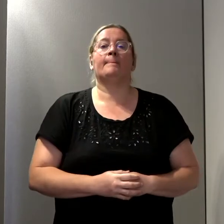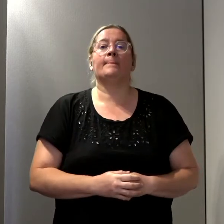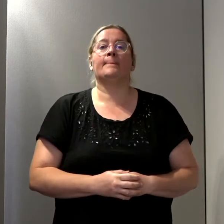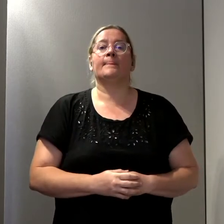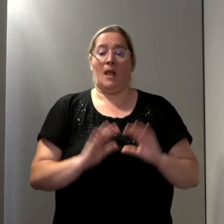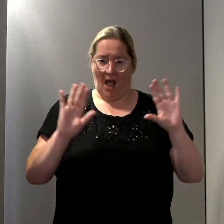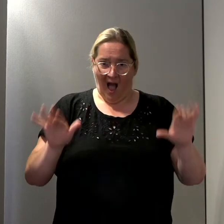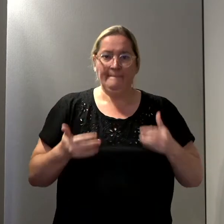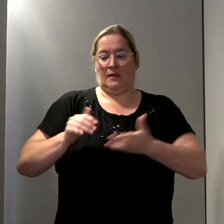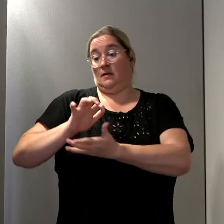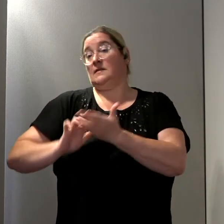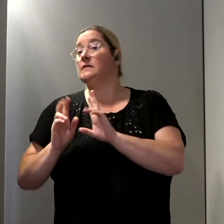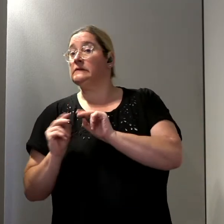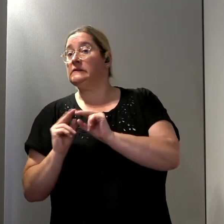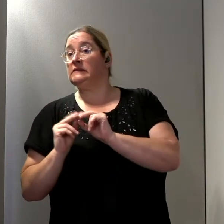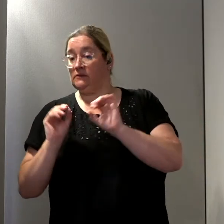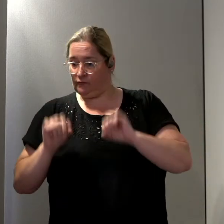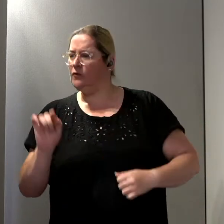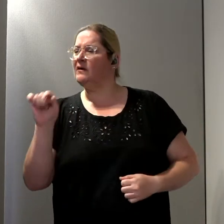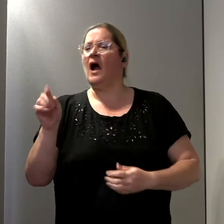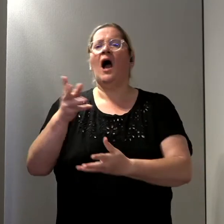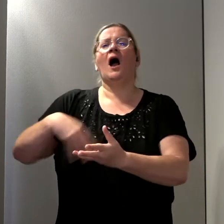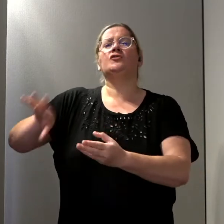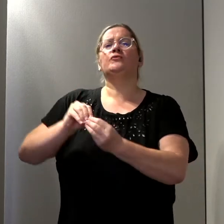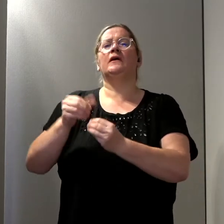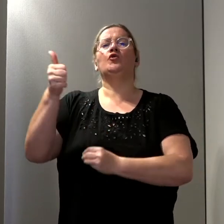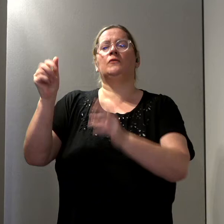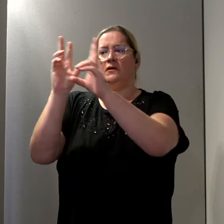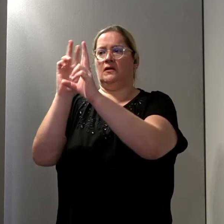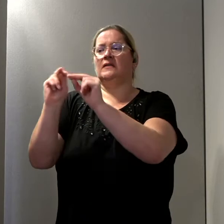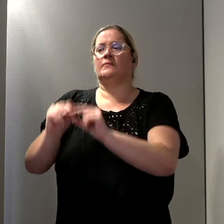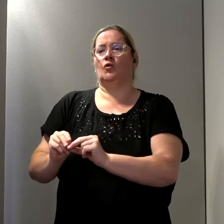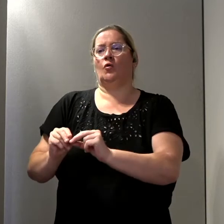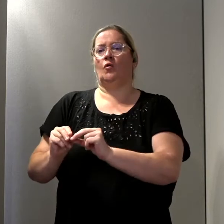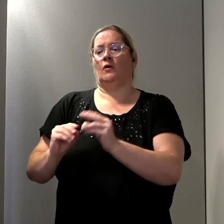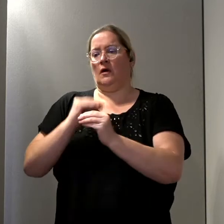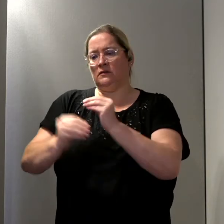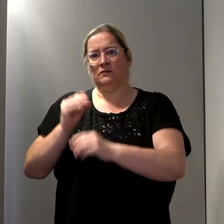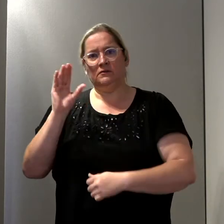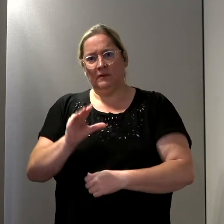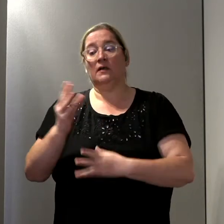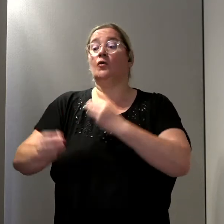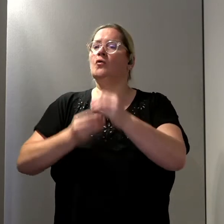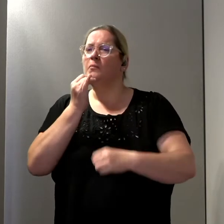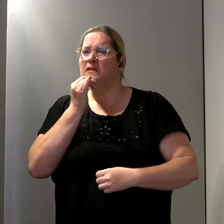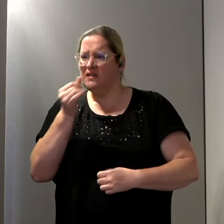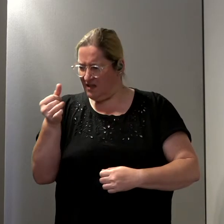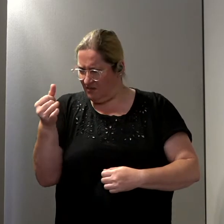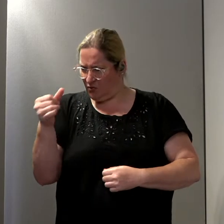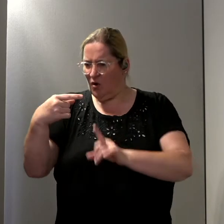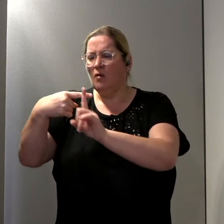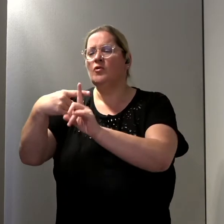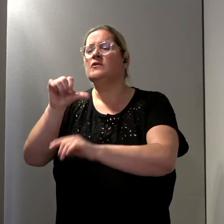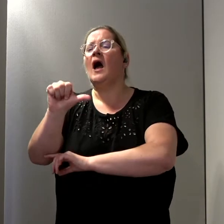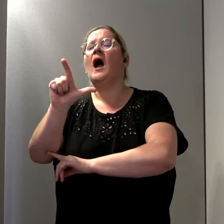texte descriptif, il faut cliquer sur « Ajouter une description » sur le web où il y a un petit bouton plus